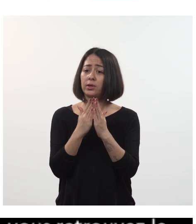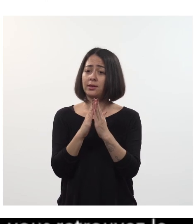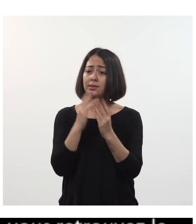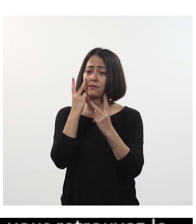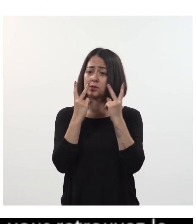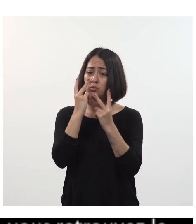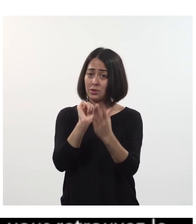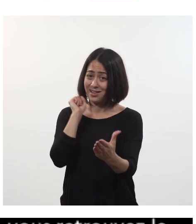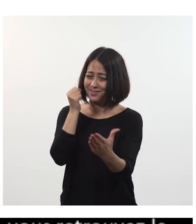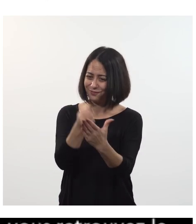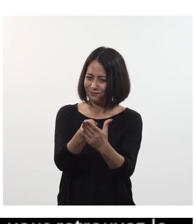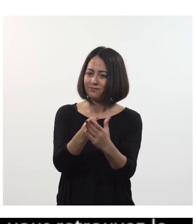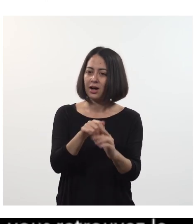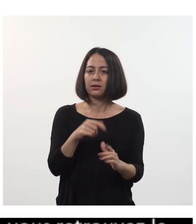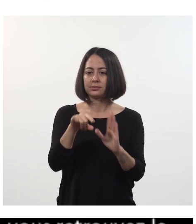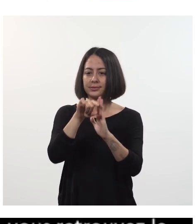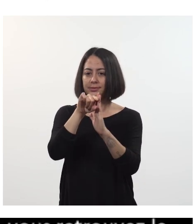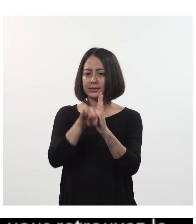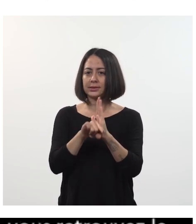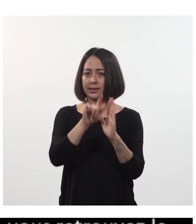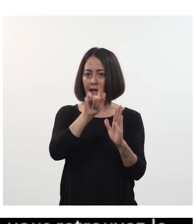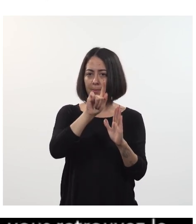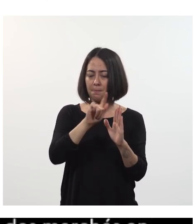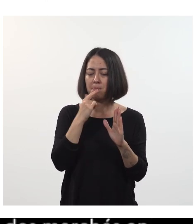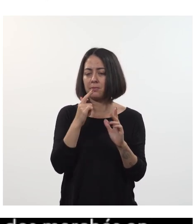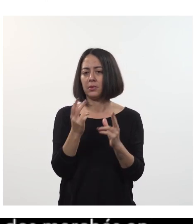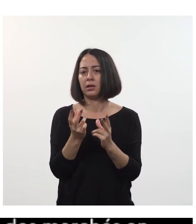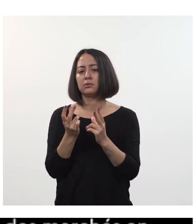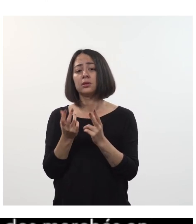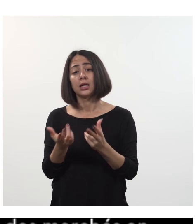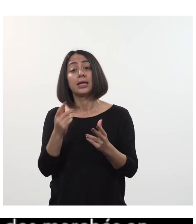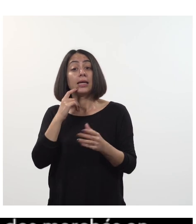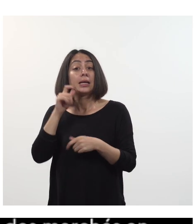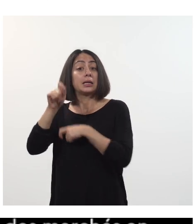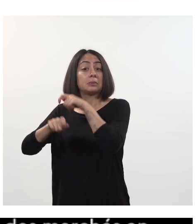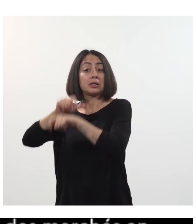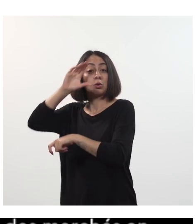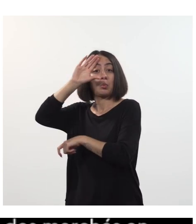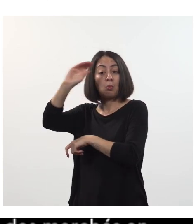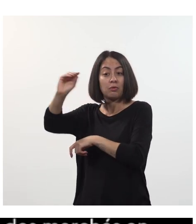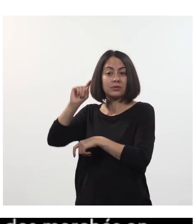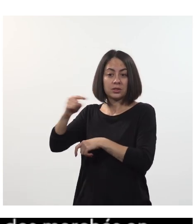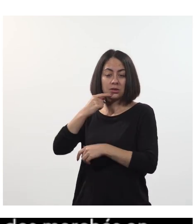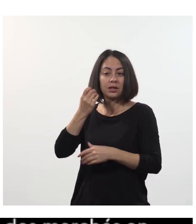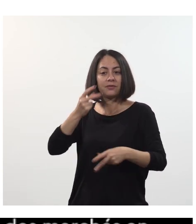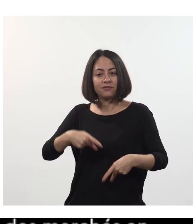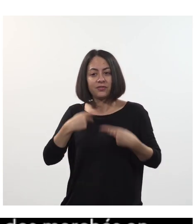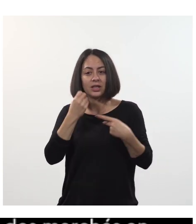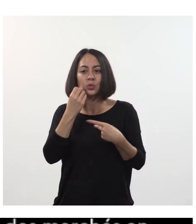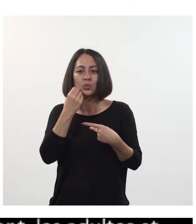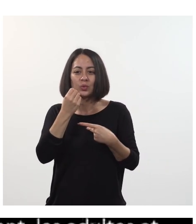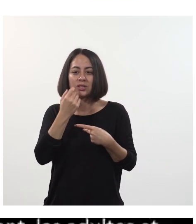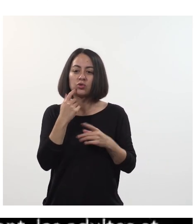visuel. Et surtout, pour faciliter le quotidien des professionnels, on a voulu le faire en nombre de cuillères plutôt